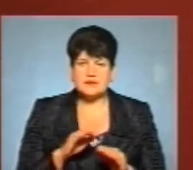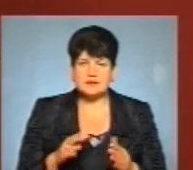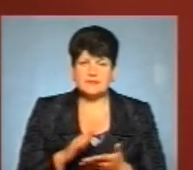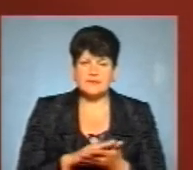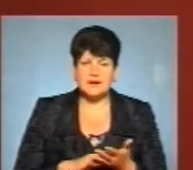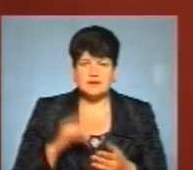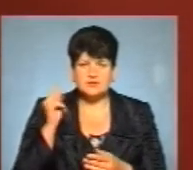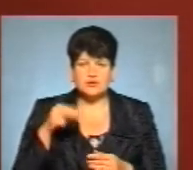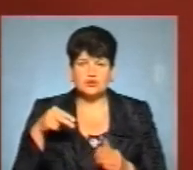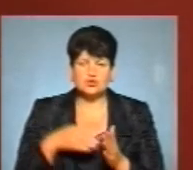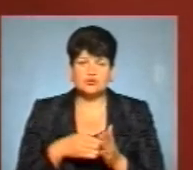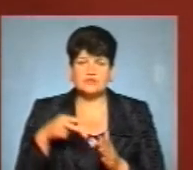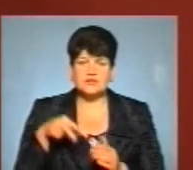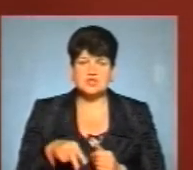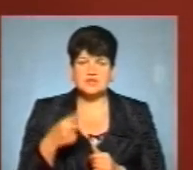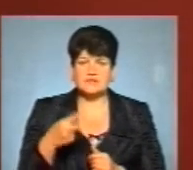навчалися до